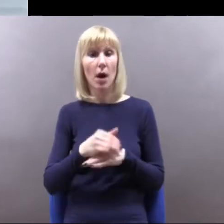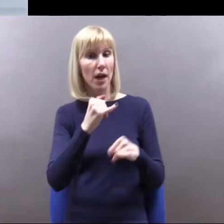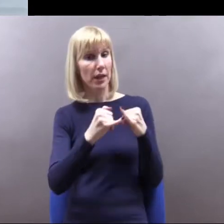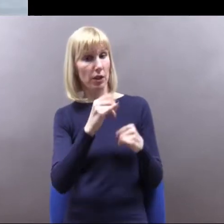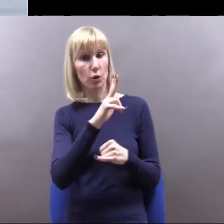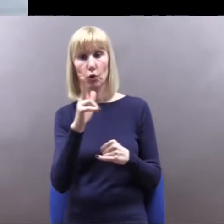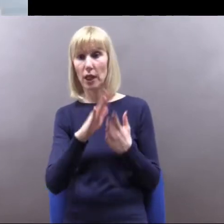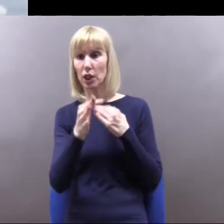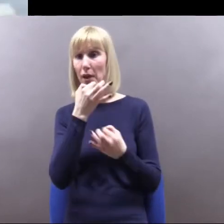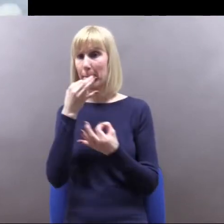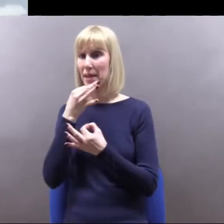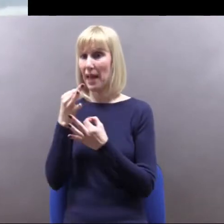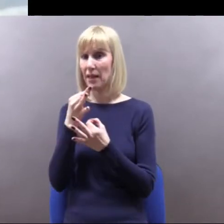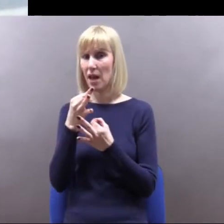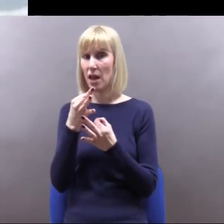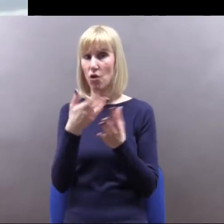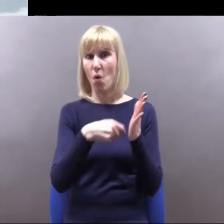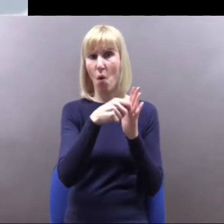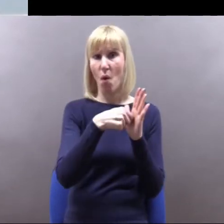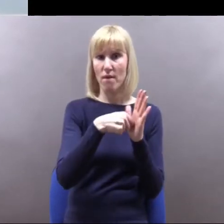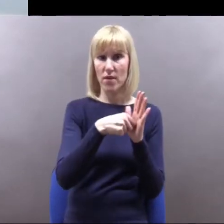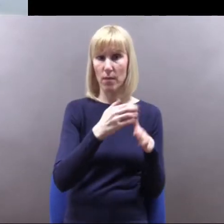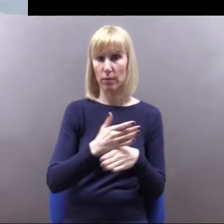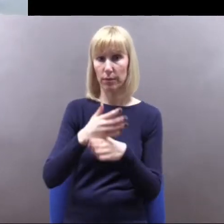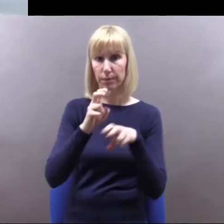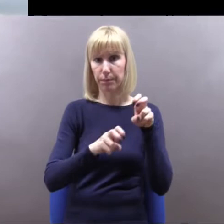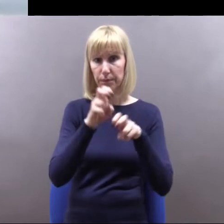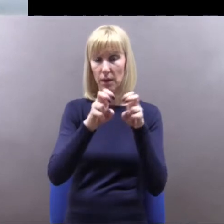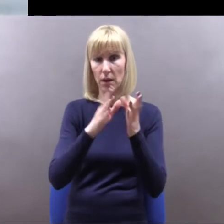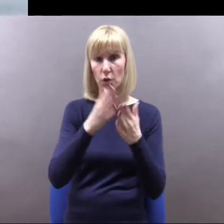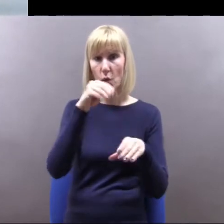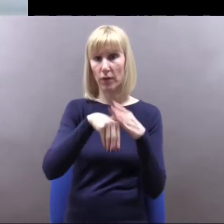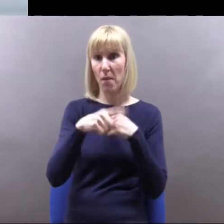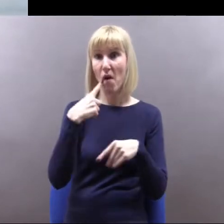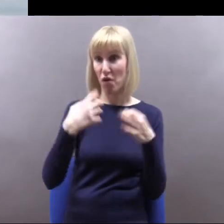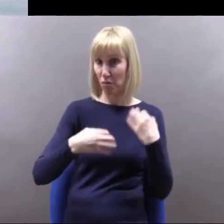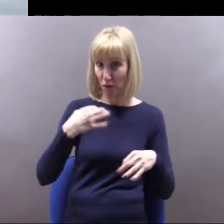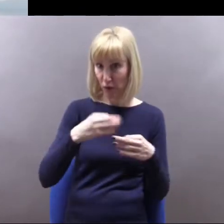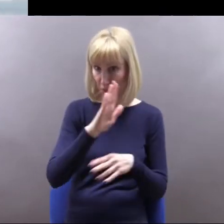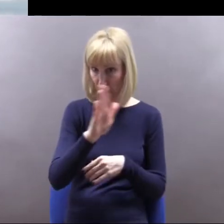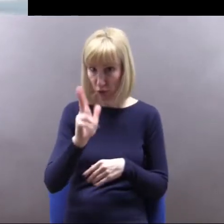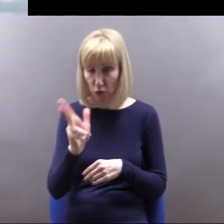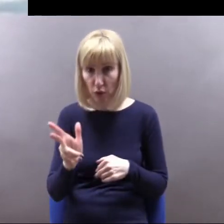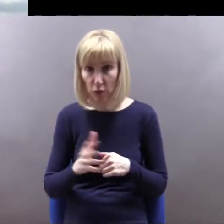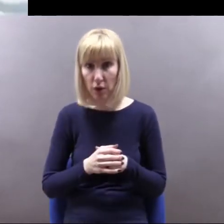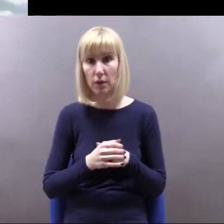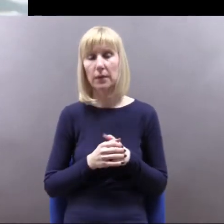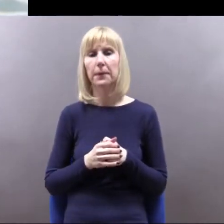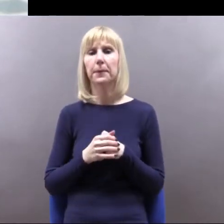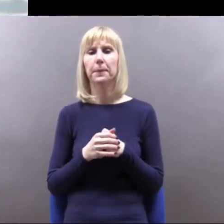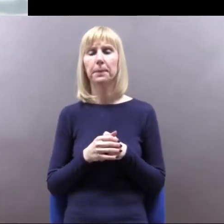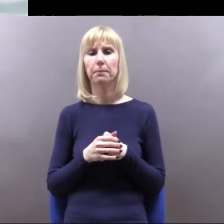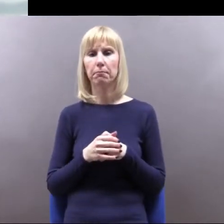ma ktoś pytania, to może to jest ten moment na żywo i na gorąco jestem w stanie odpowiedzieć na wątpliwości dotyczące,